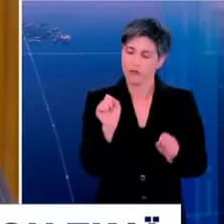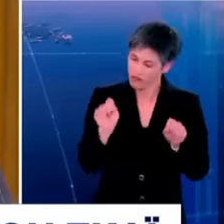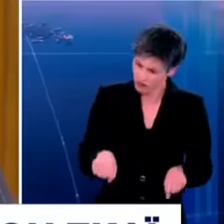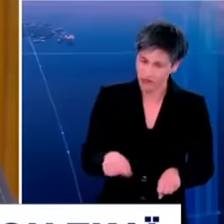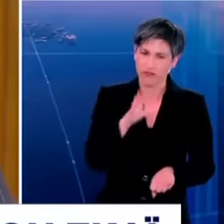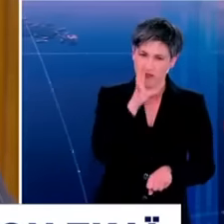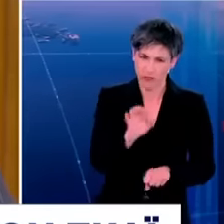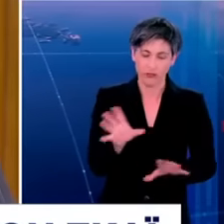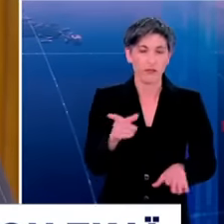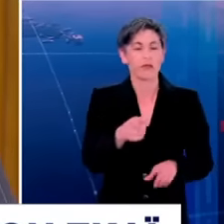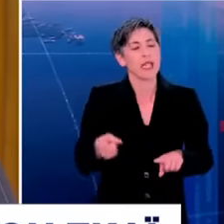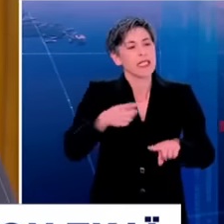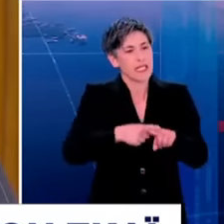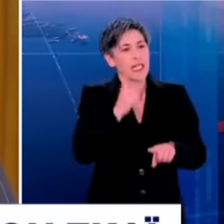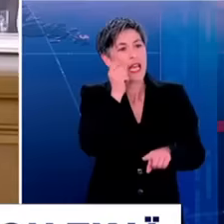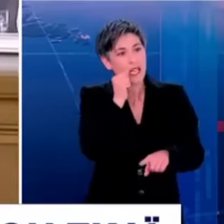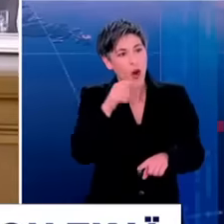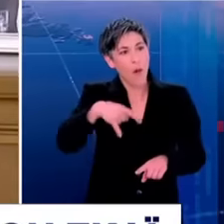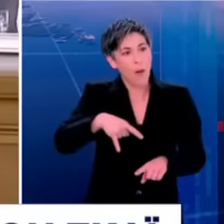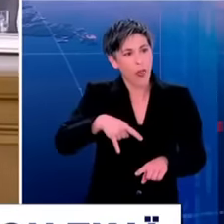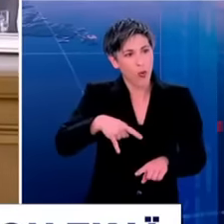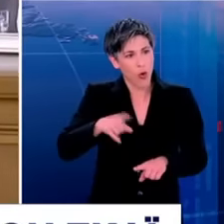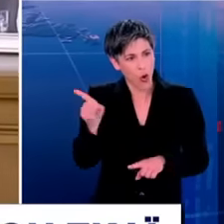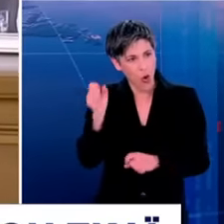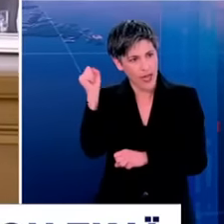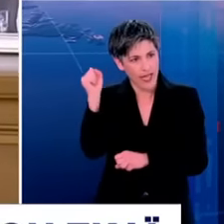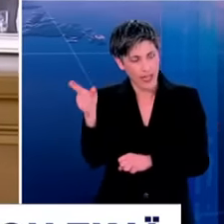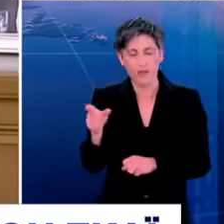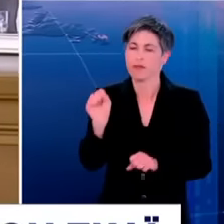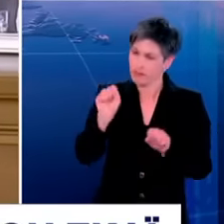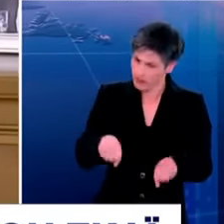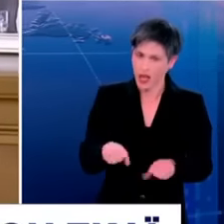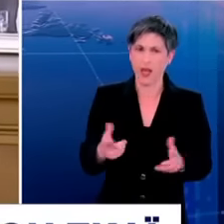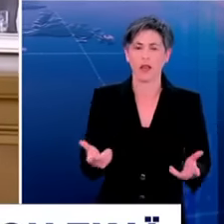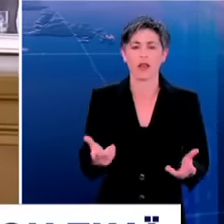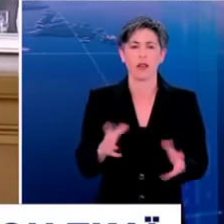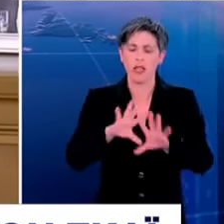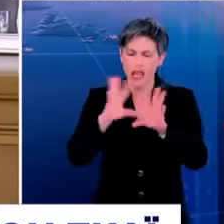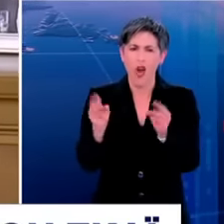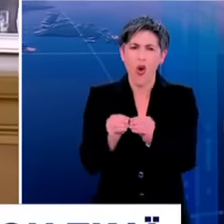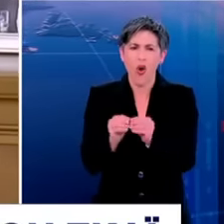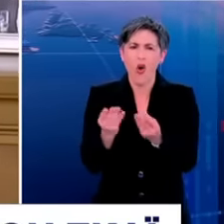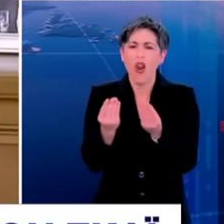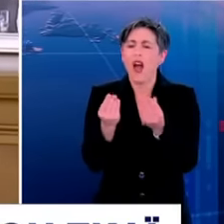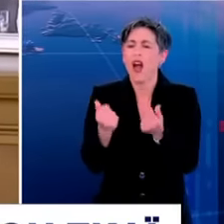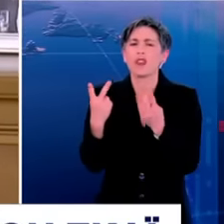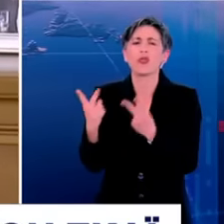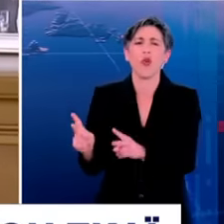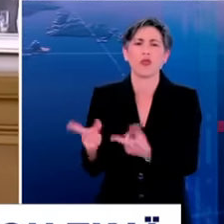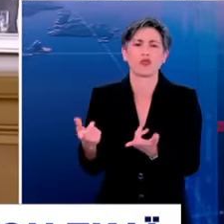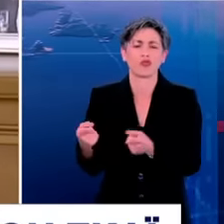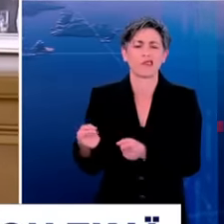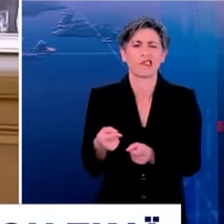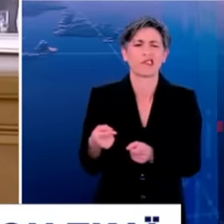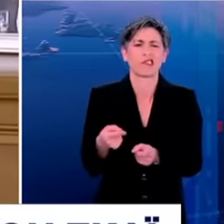στον κύριο Παπαδόπουλο. Οι προτροπές ουσιαστικά, όσοι μπορεί να έκαναν μια συγκεκριμένη κοινοβουλευτική επιλογή,